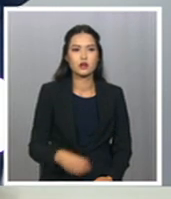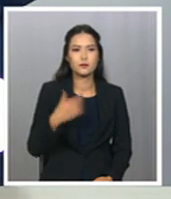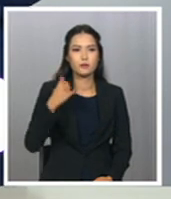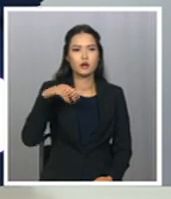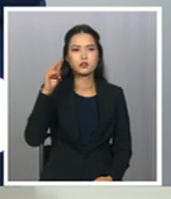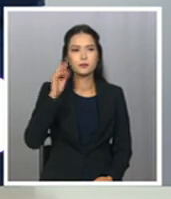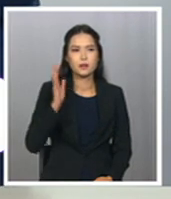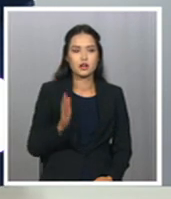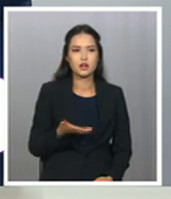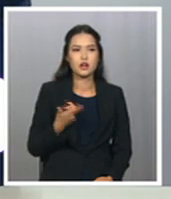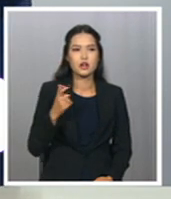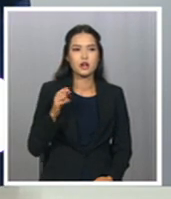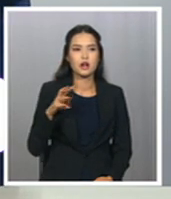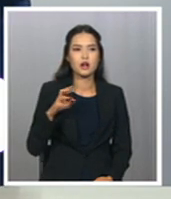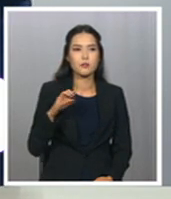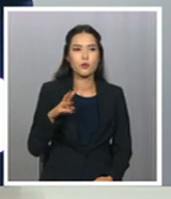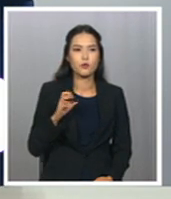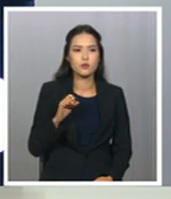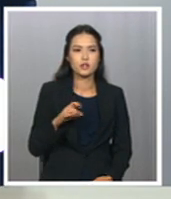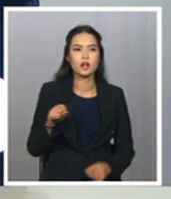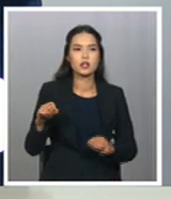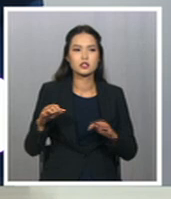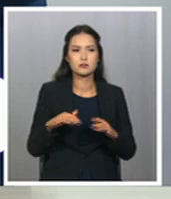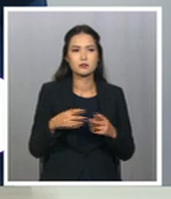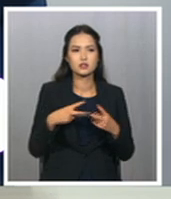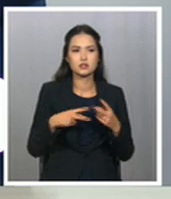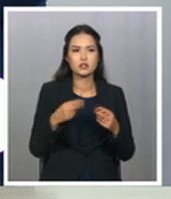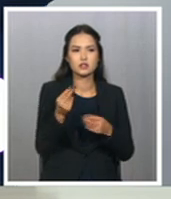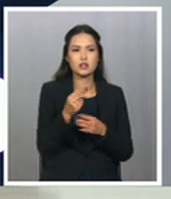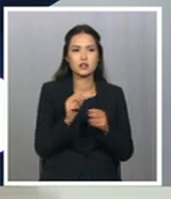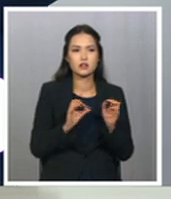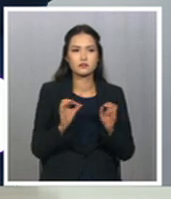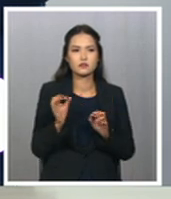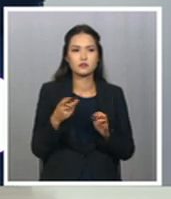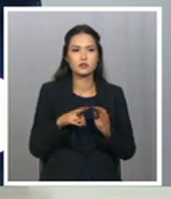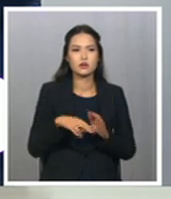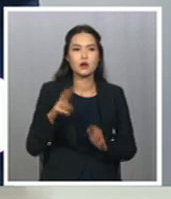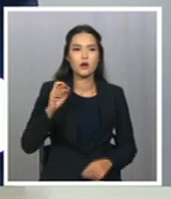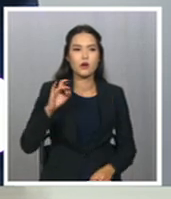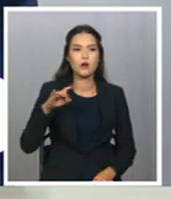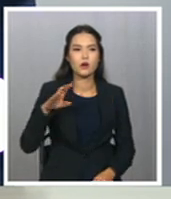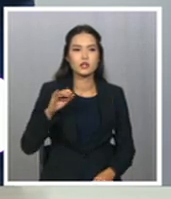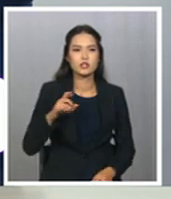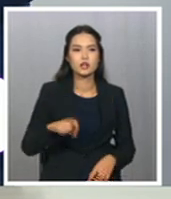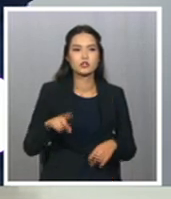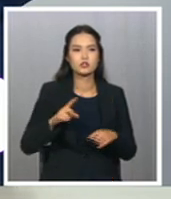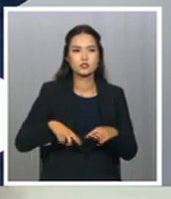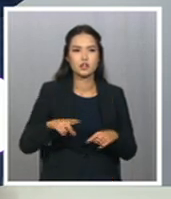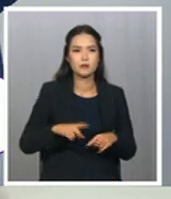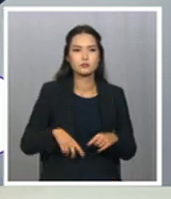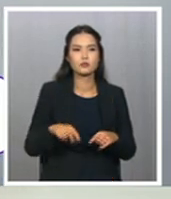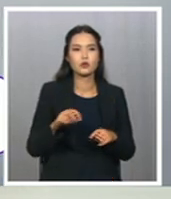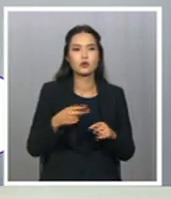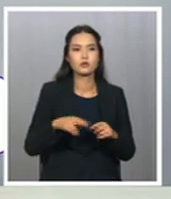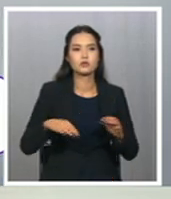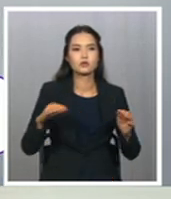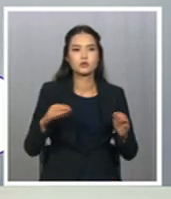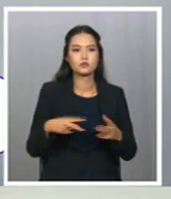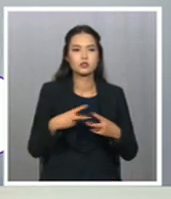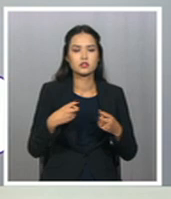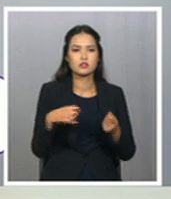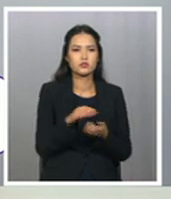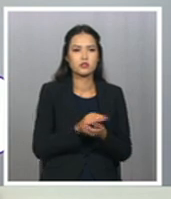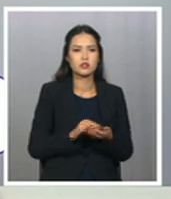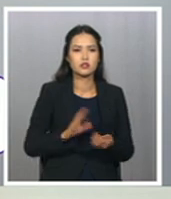Бүгінгі сабақта гармоникалық тербелістердің графиктер бойынша координатаның, жылдамдықтың және үдеудің теңдеулерін жазамыз.